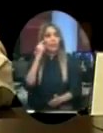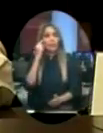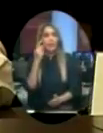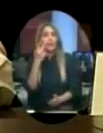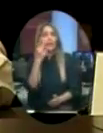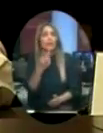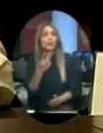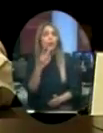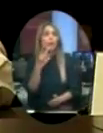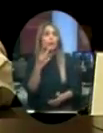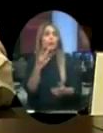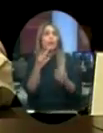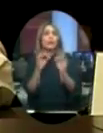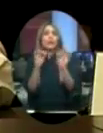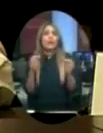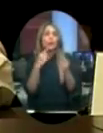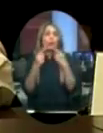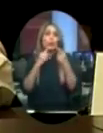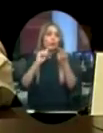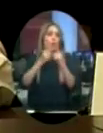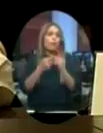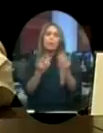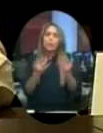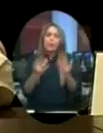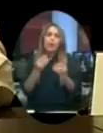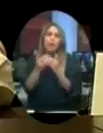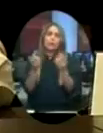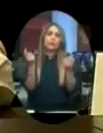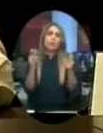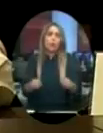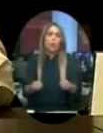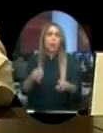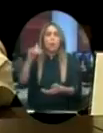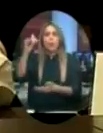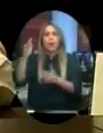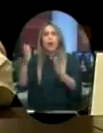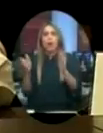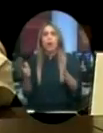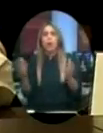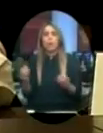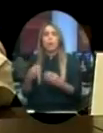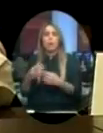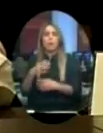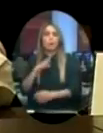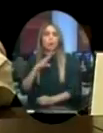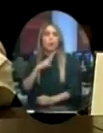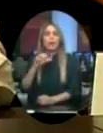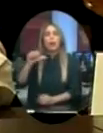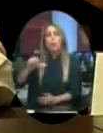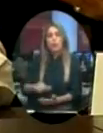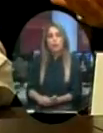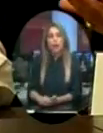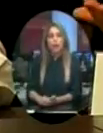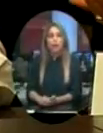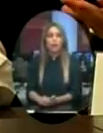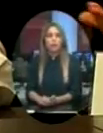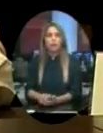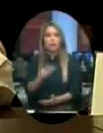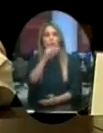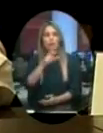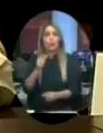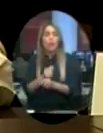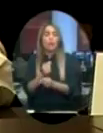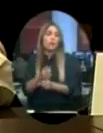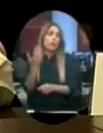על החלופות, ושעשו את זה רק אחרי שסגרו את מיכל האמוניה, כשכבר השתמשו בעובדים כשבועים. קלף